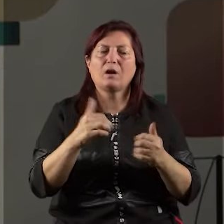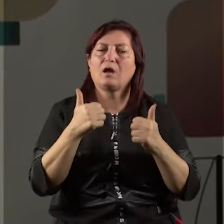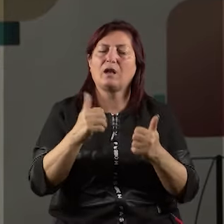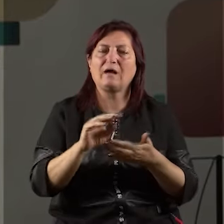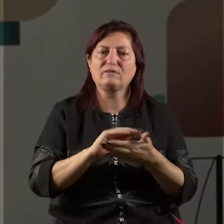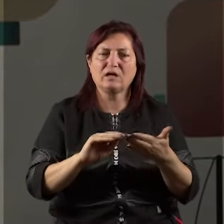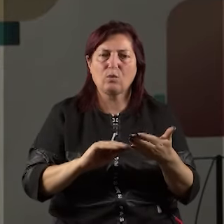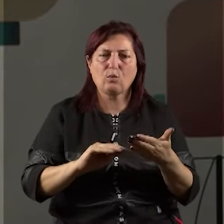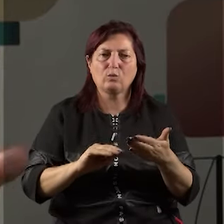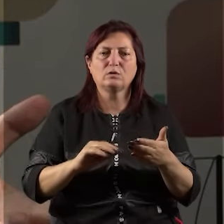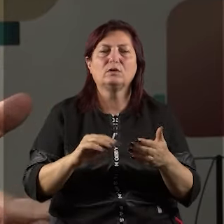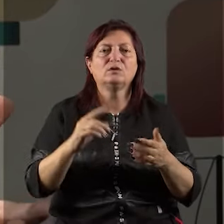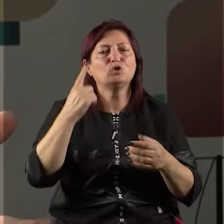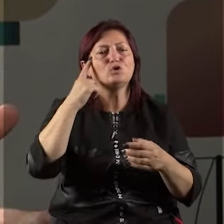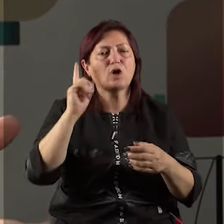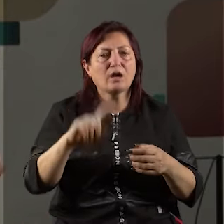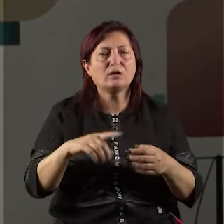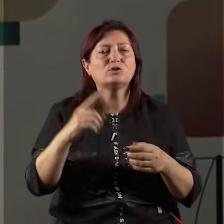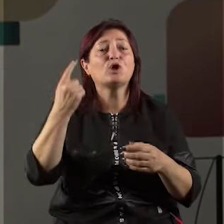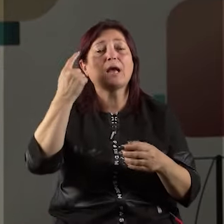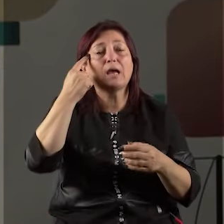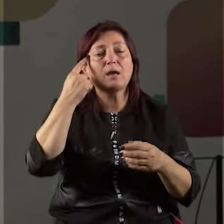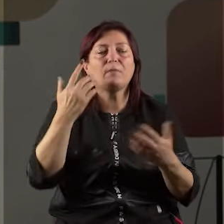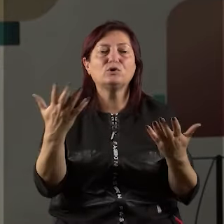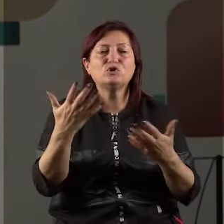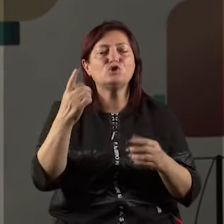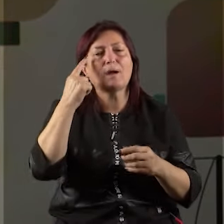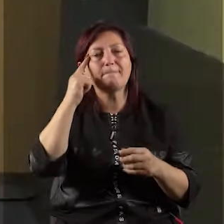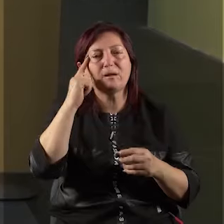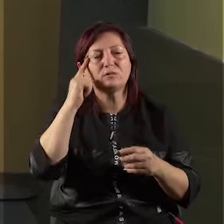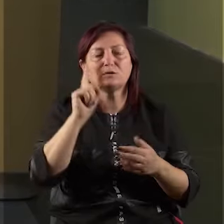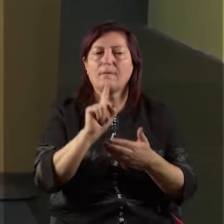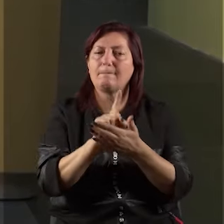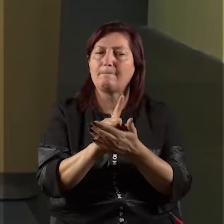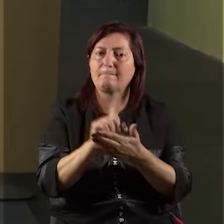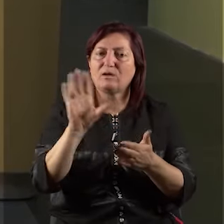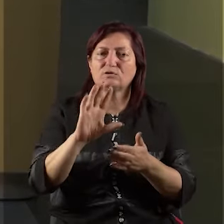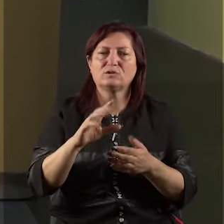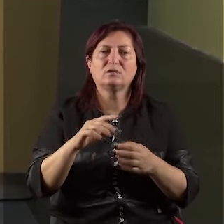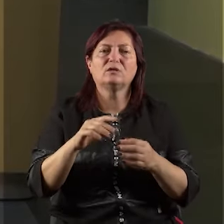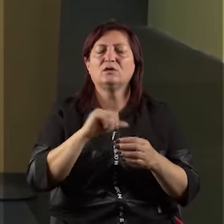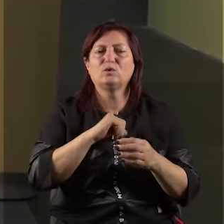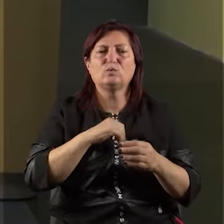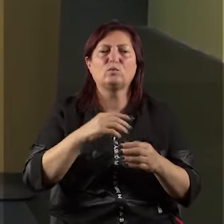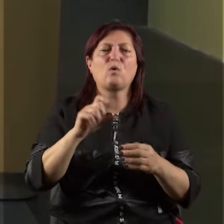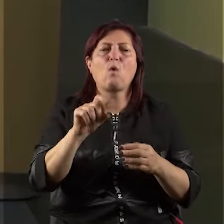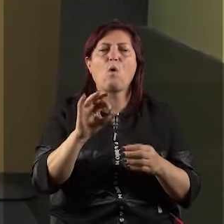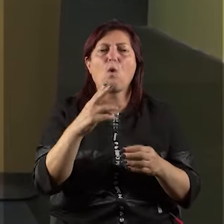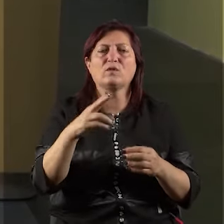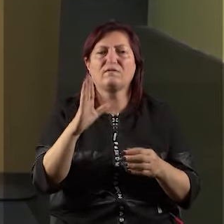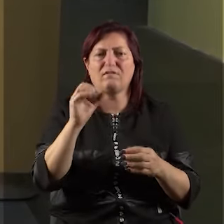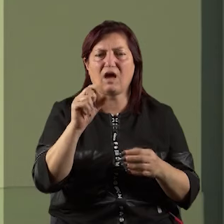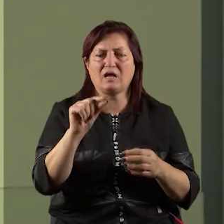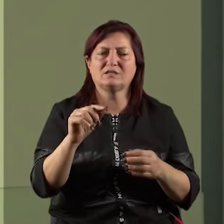ճանաչված գրողներին, իմանար թե ինչ են մտածում, որովհետև պարտադիր չի միան հրապարակախոսական հոդվածներ լինել,